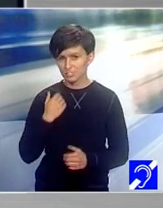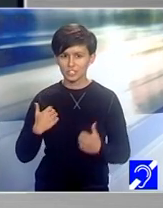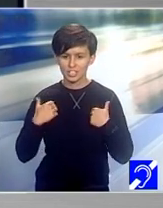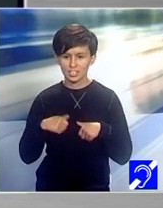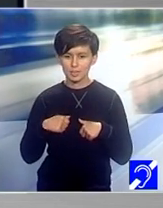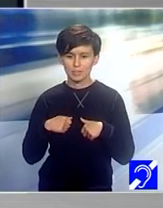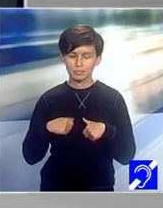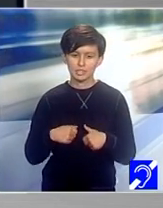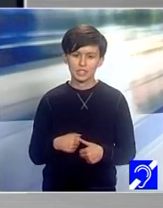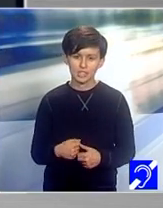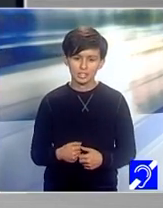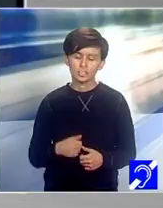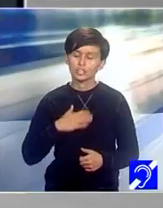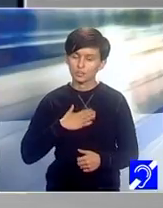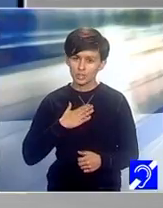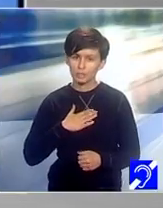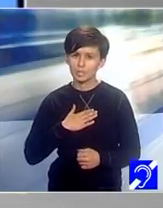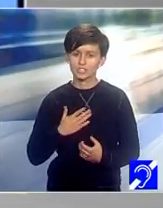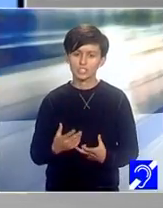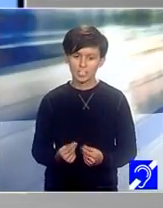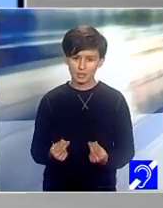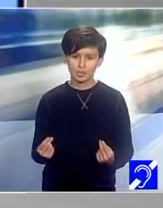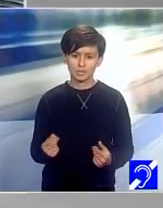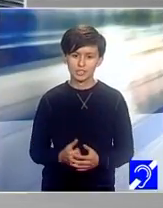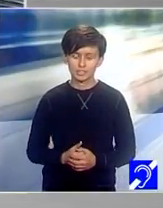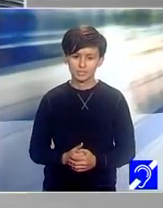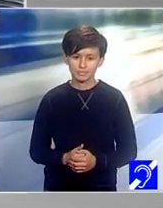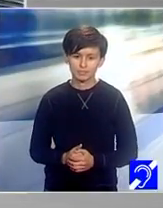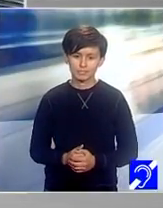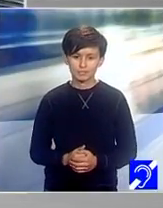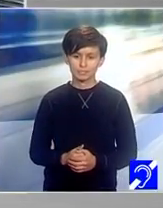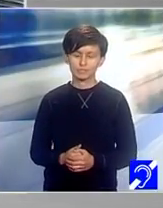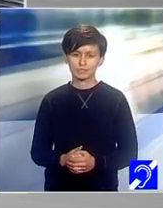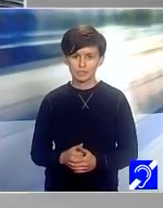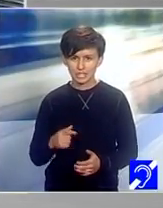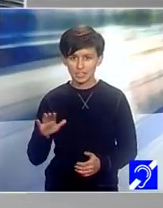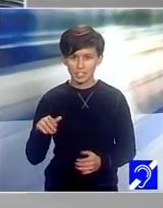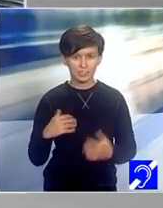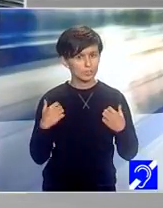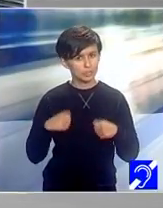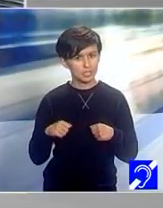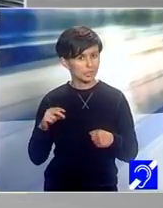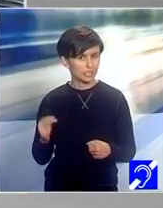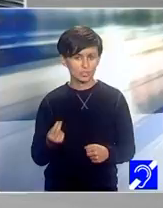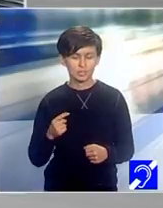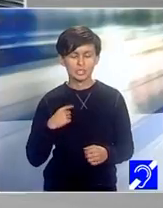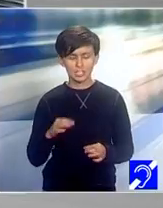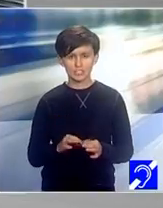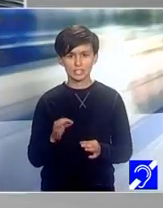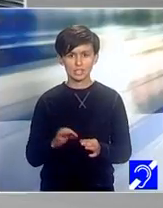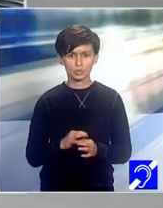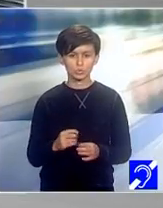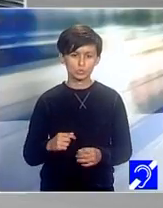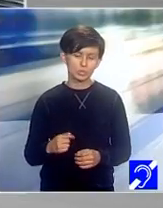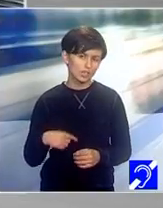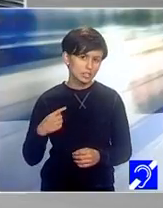Și așa și mai cu mare plăcere. Dar așa aveți o ținută deosebită. Este cusută de dumneavoastră sau moștenită? Moștenită